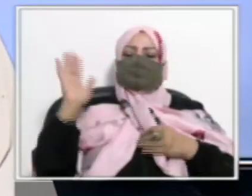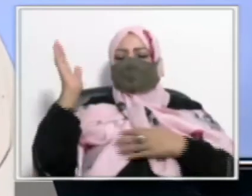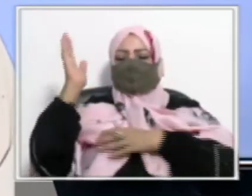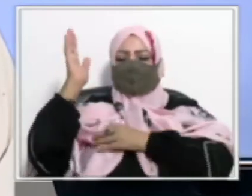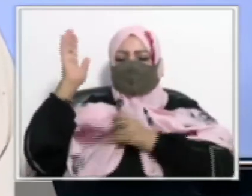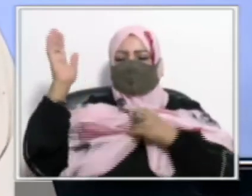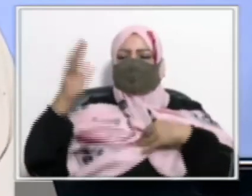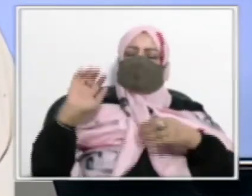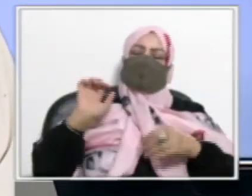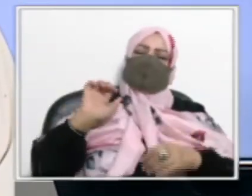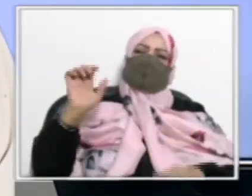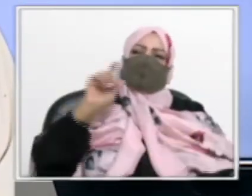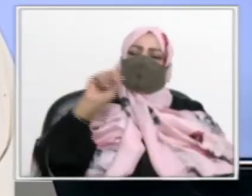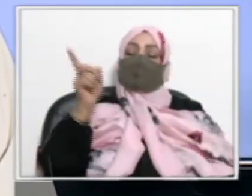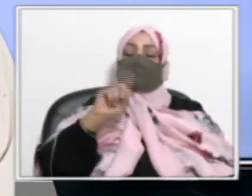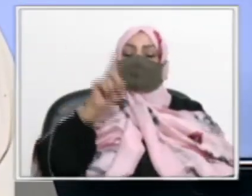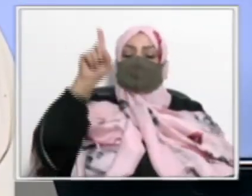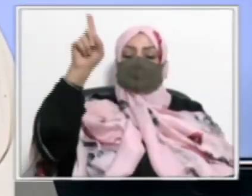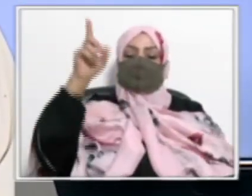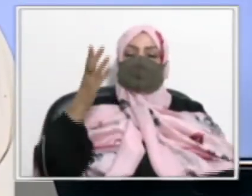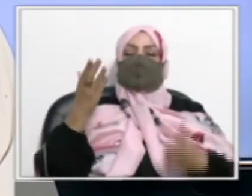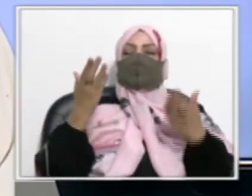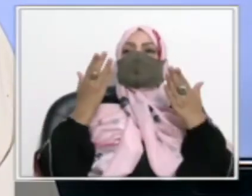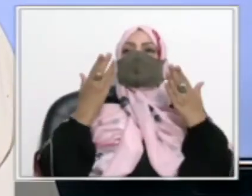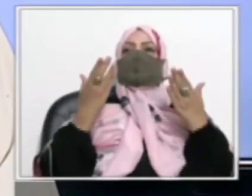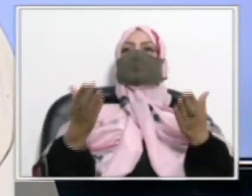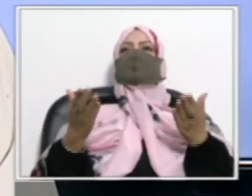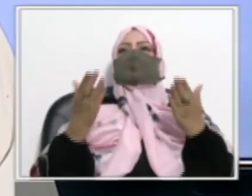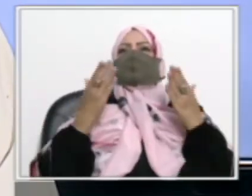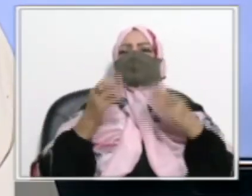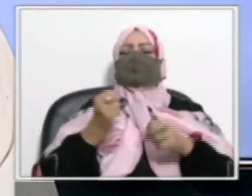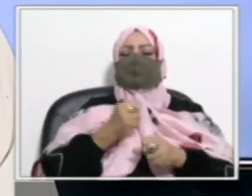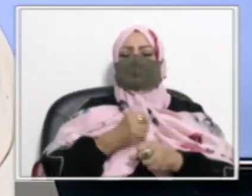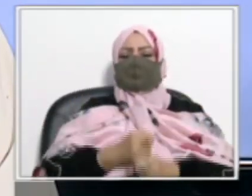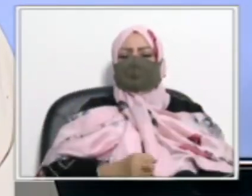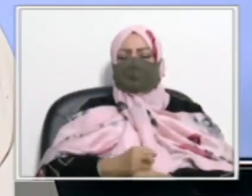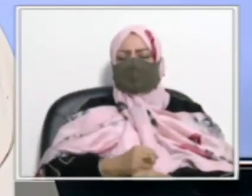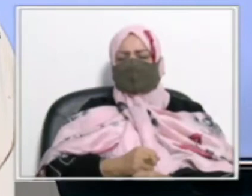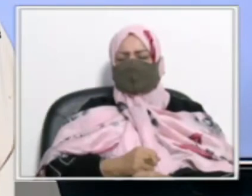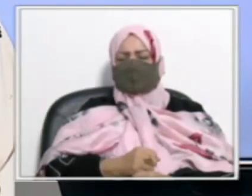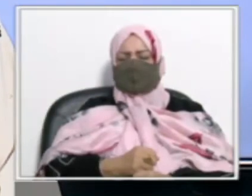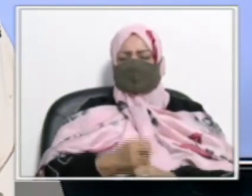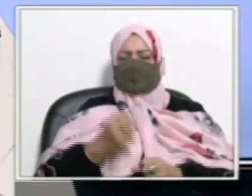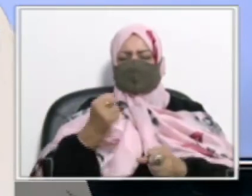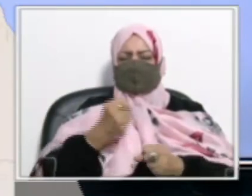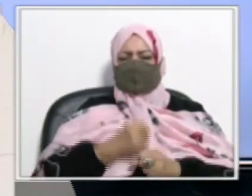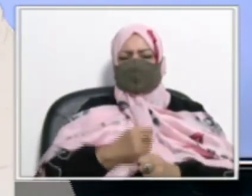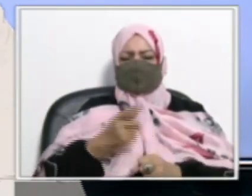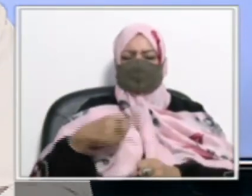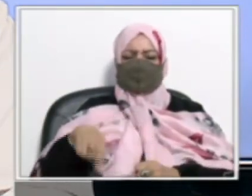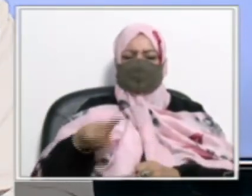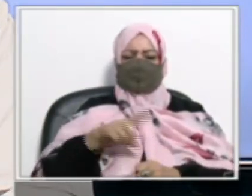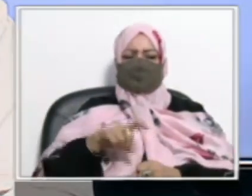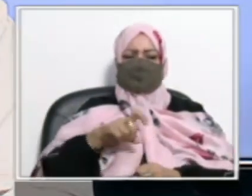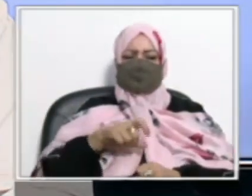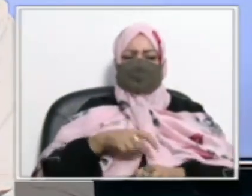علامات الساعة الكبرى ومنها خروج الدجال، تقول من فتنة المسيح الدجال. ثم